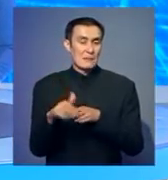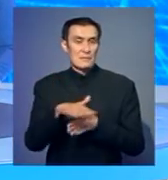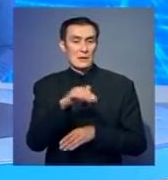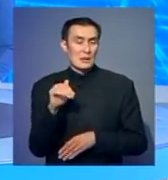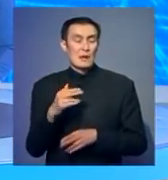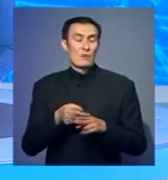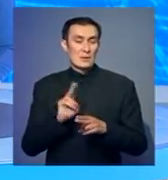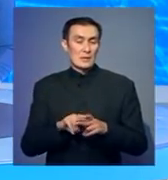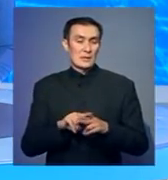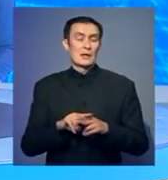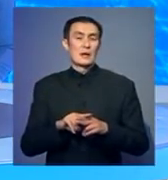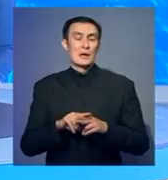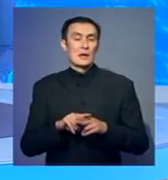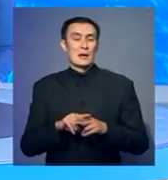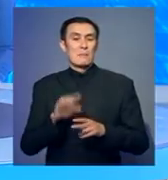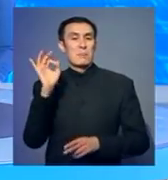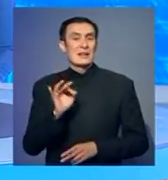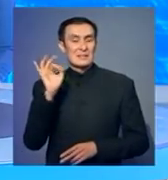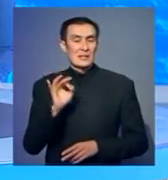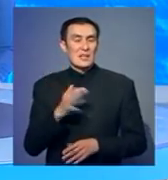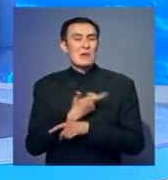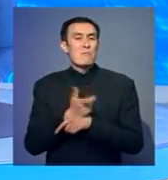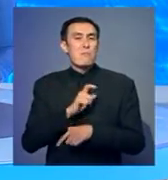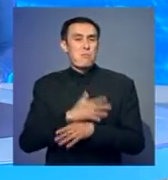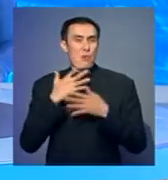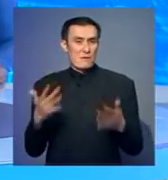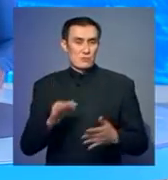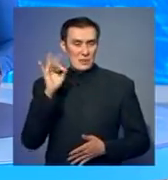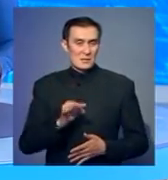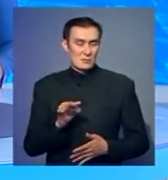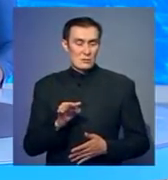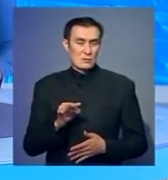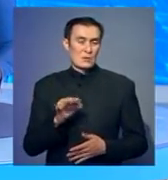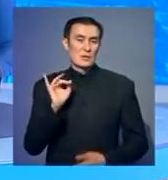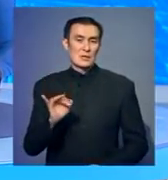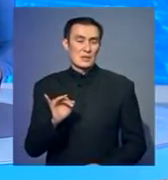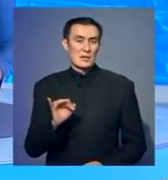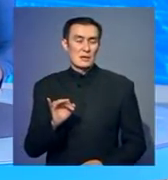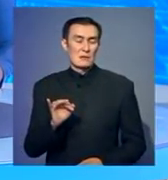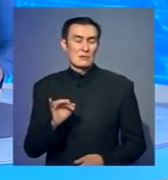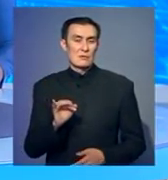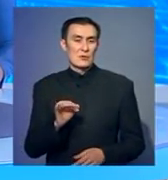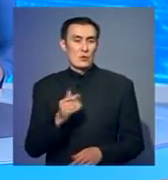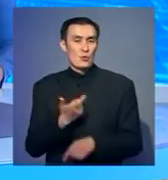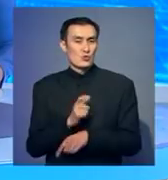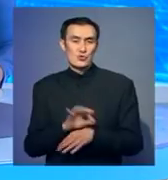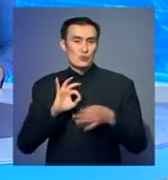именно данные займы, процентная ставка наибольше высокая, и по ним есть